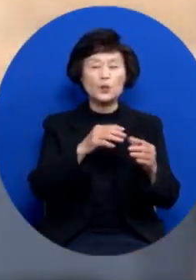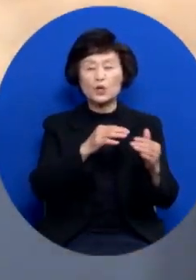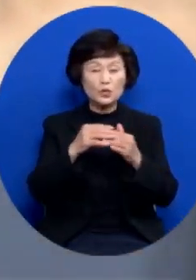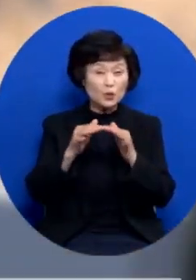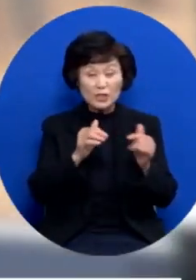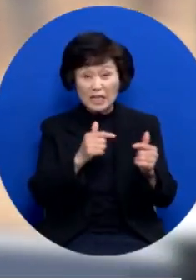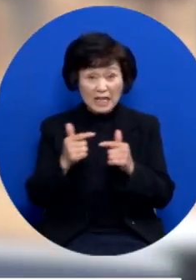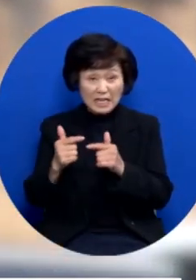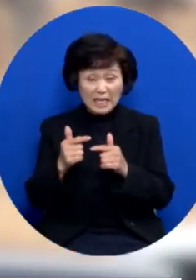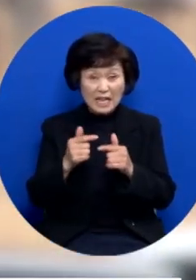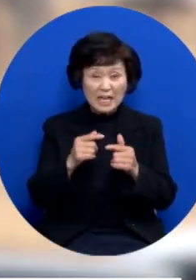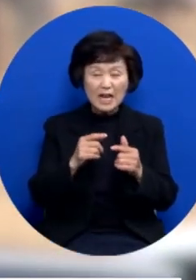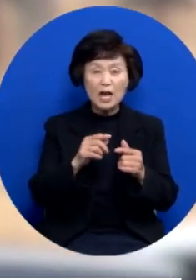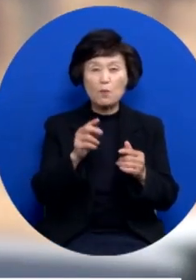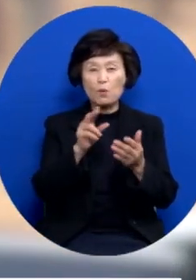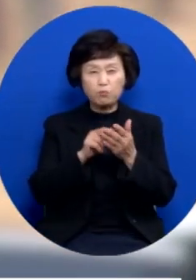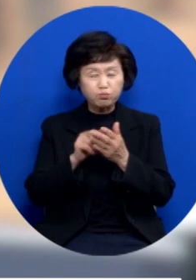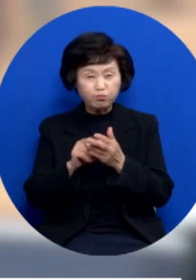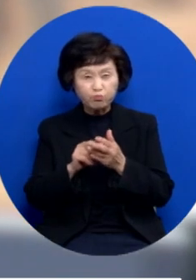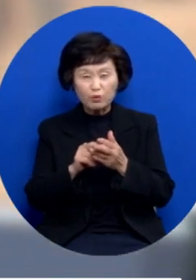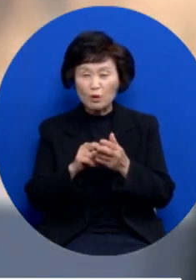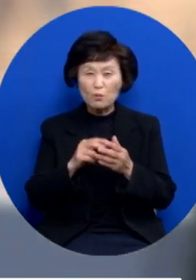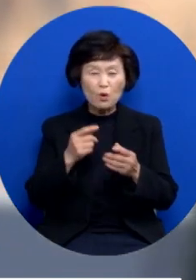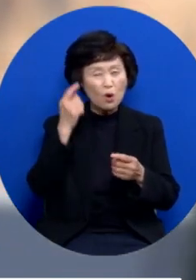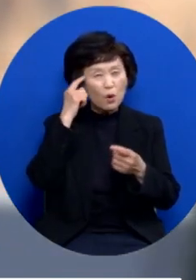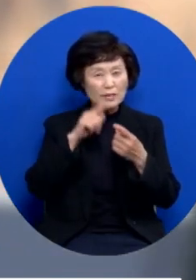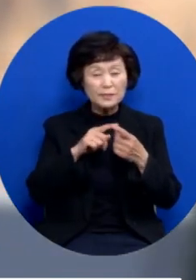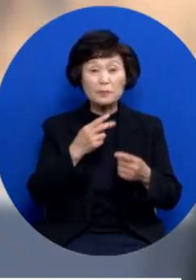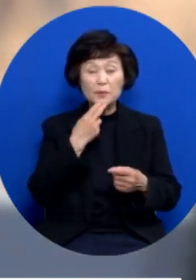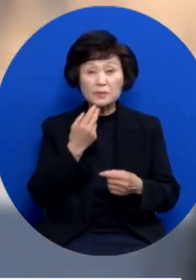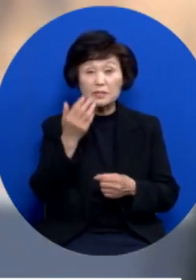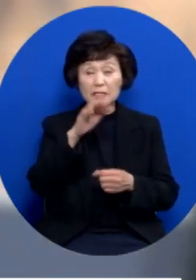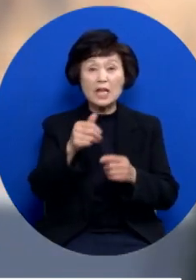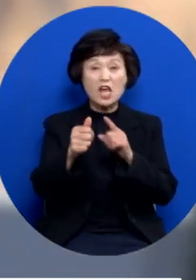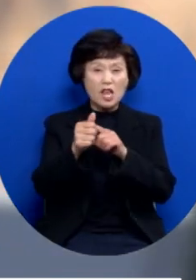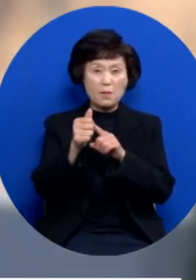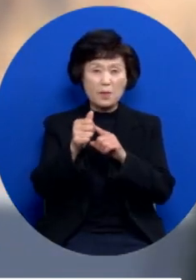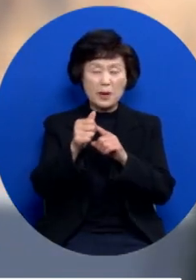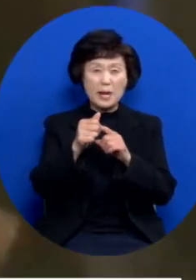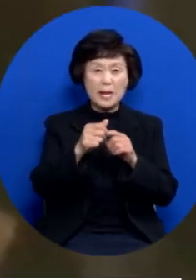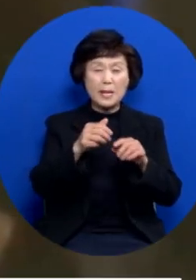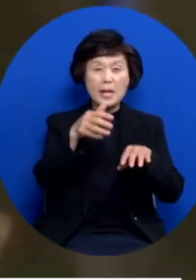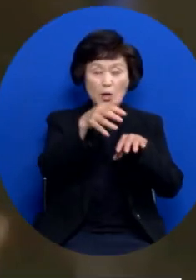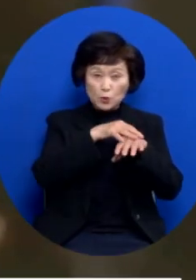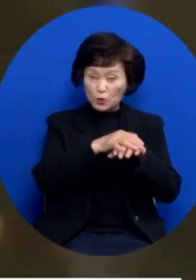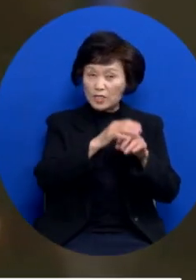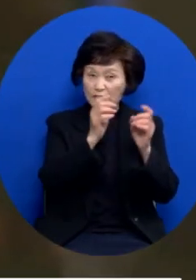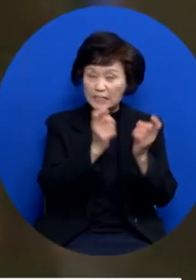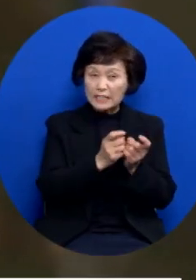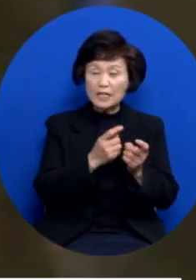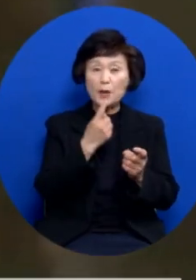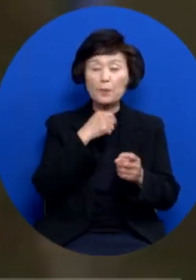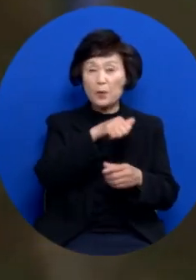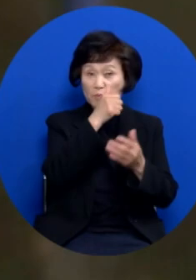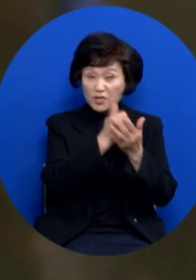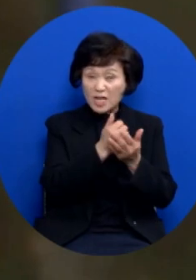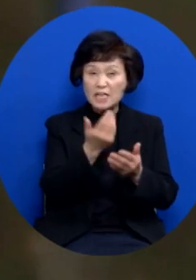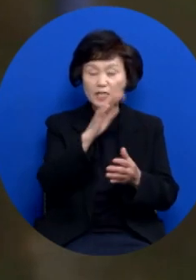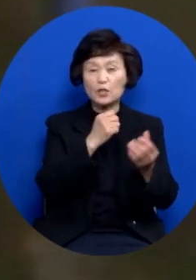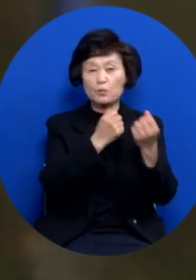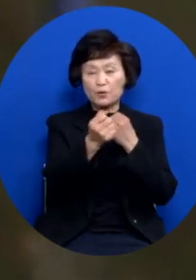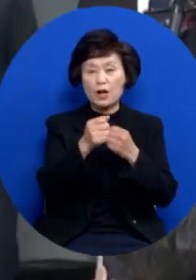데다 조직적 성범죄였음에도 불구하고 정명석 개인의 일탈로 치부돼 재판 결과를 두고 아쉬움의 목소리가